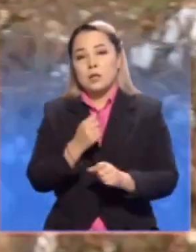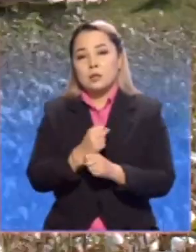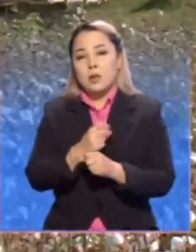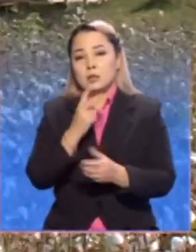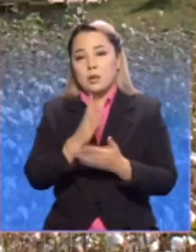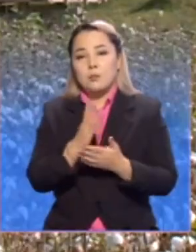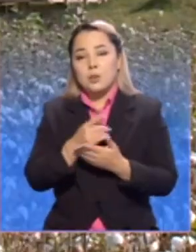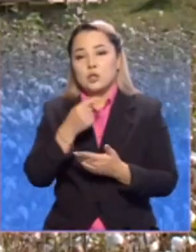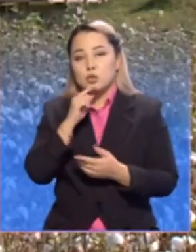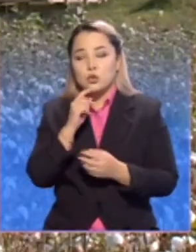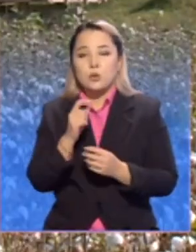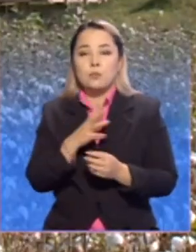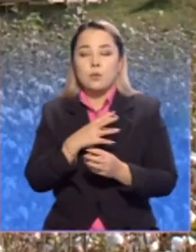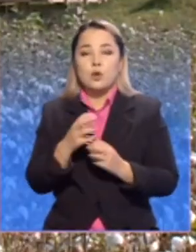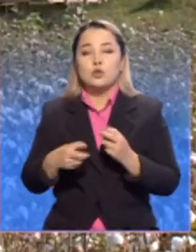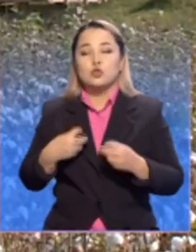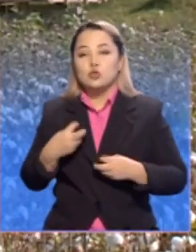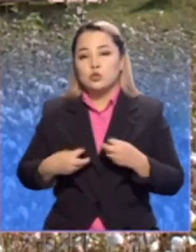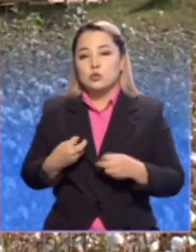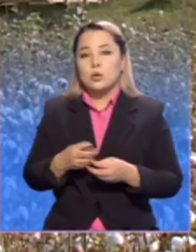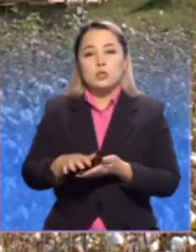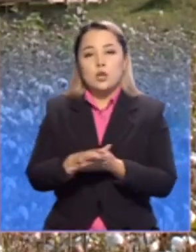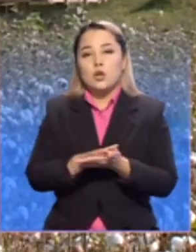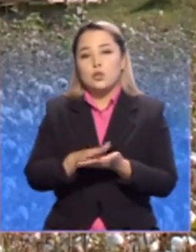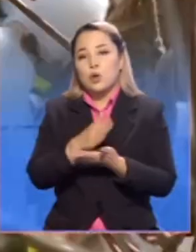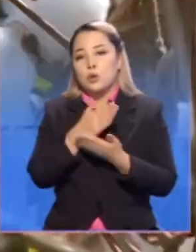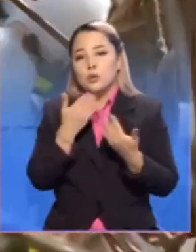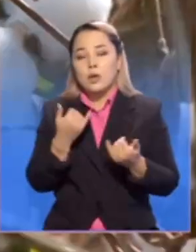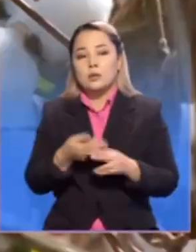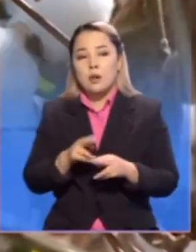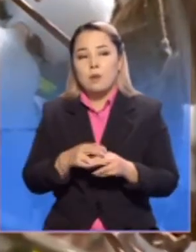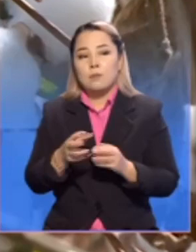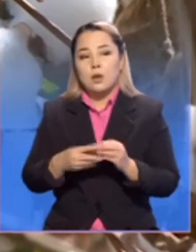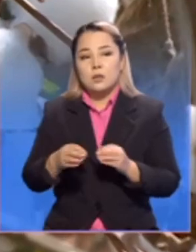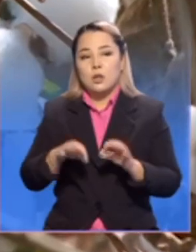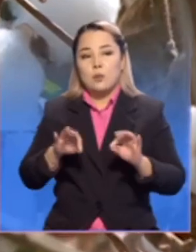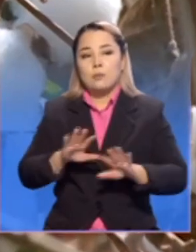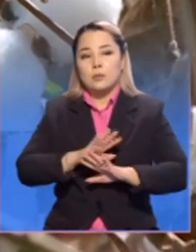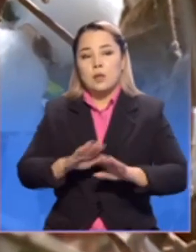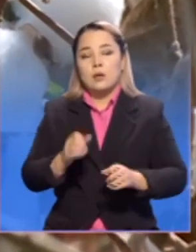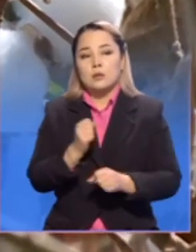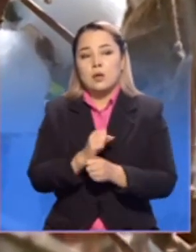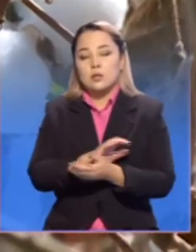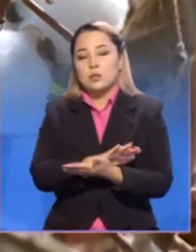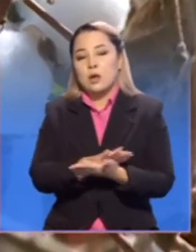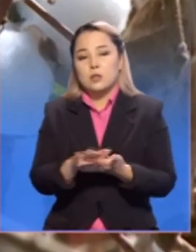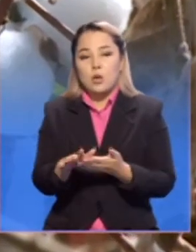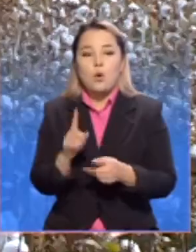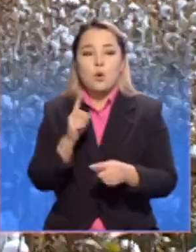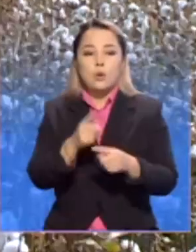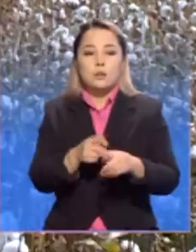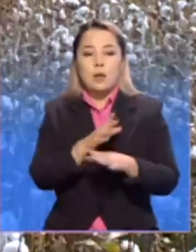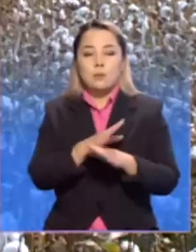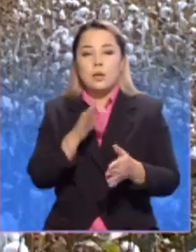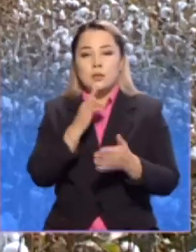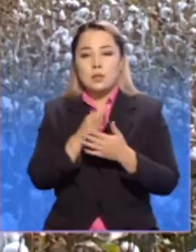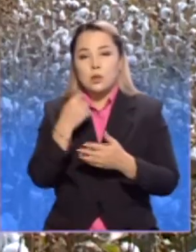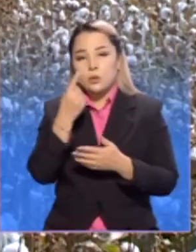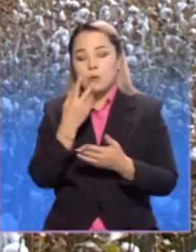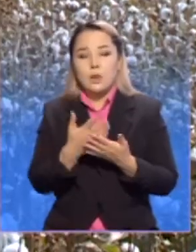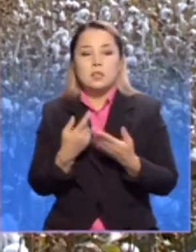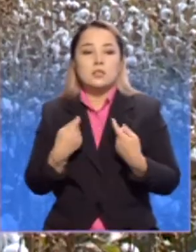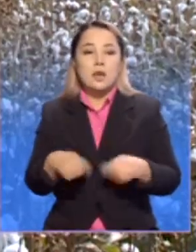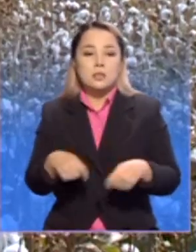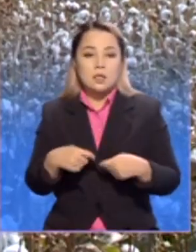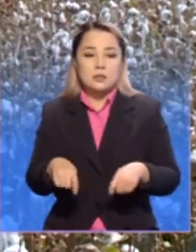Қазақстандық жейде жүн деген атымен жоқ. Ал мақта матаның өзі боялмаған, өңделмеген, яғни қосымша құн қосылмаған күйінде